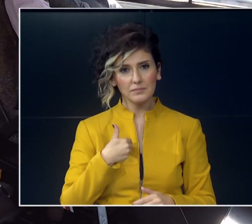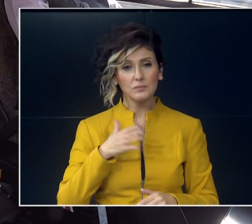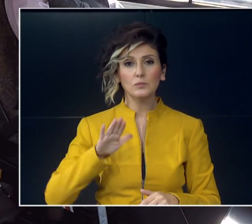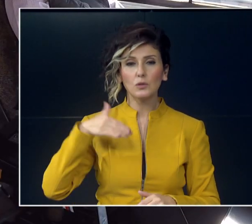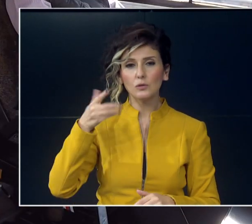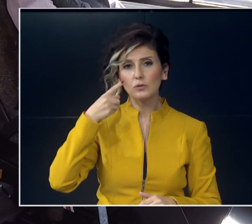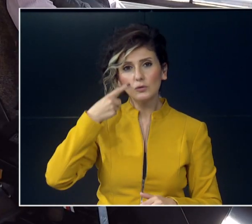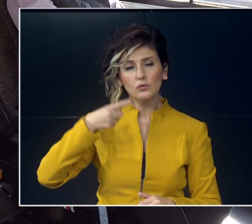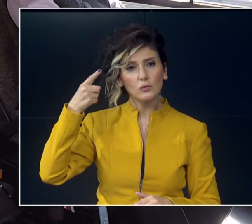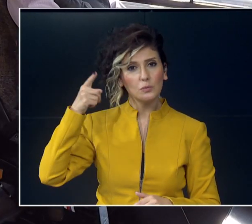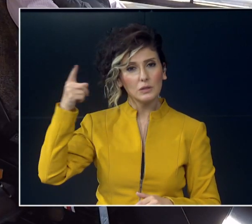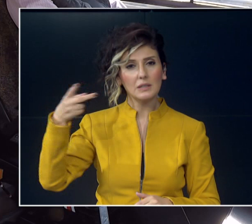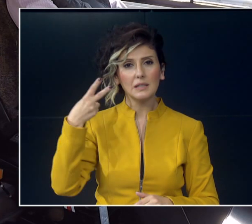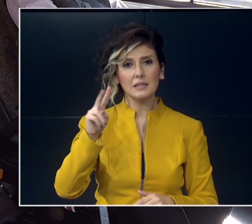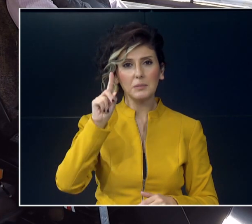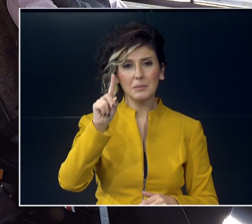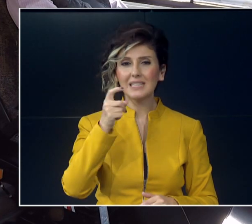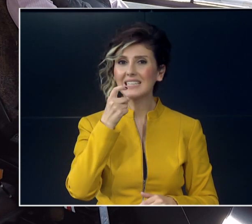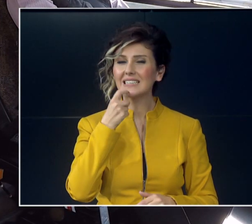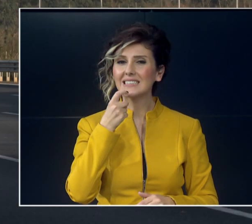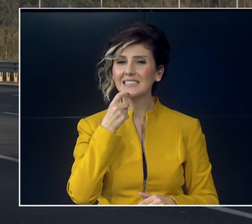Sonra Cumhurbaşkanımız 2001 yılında